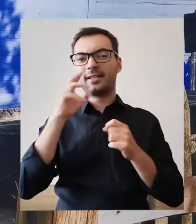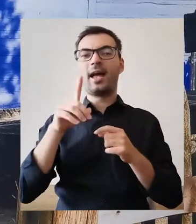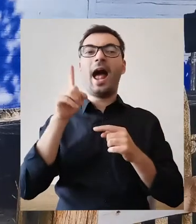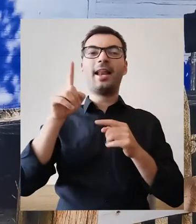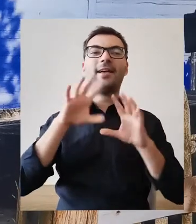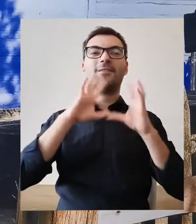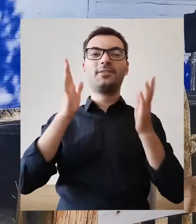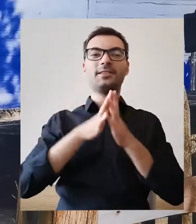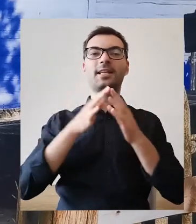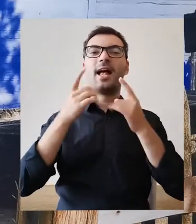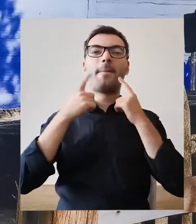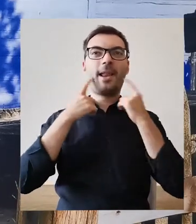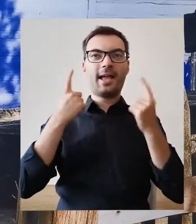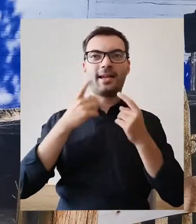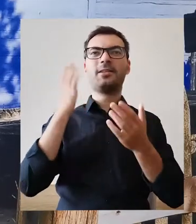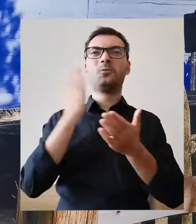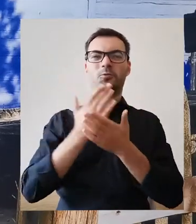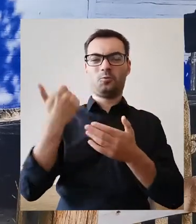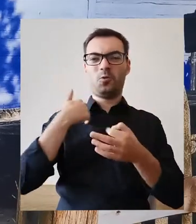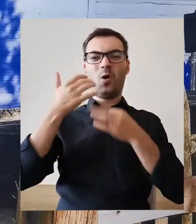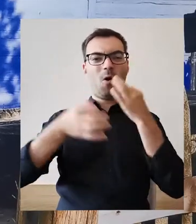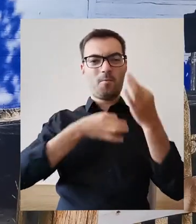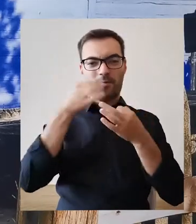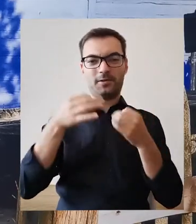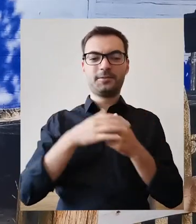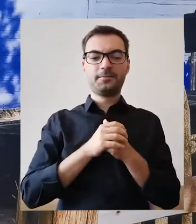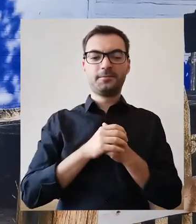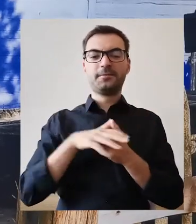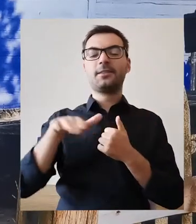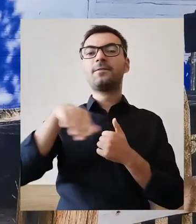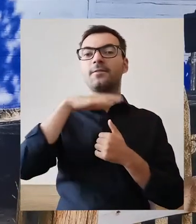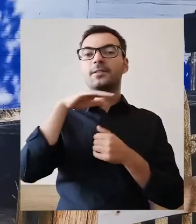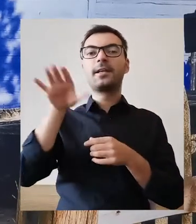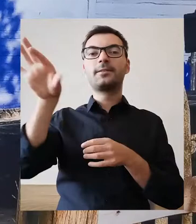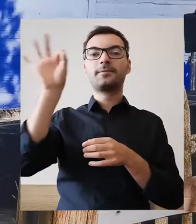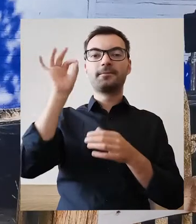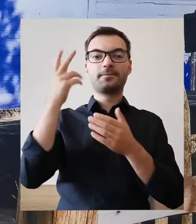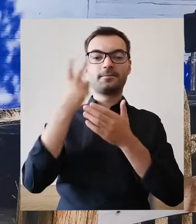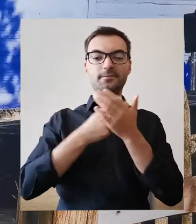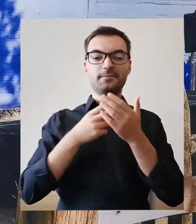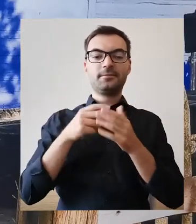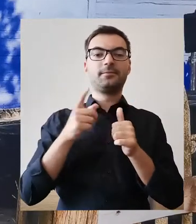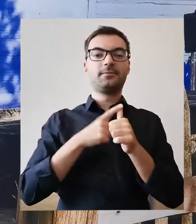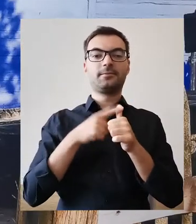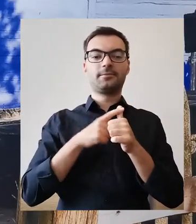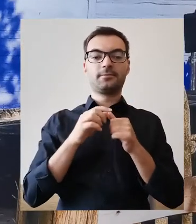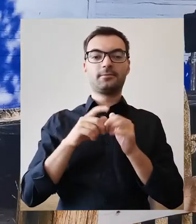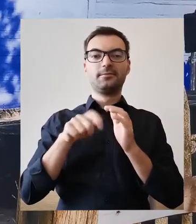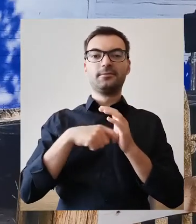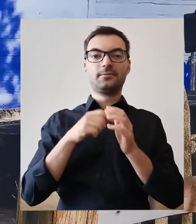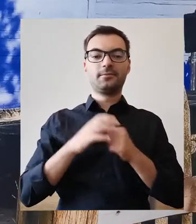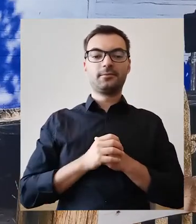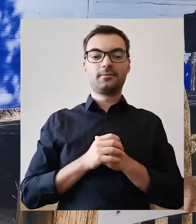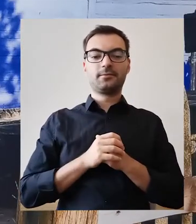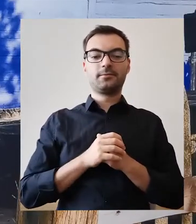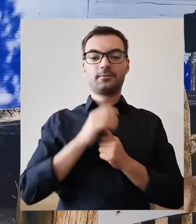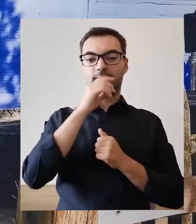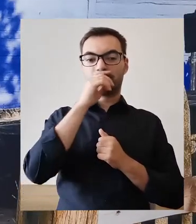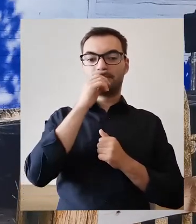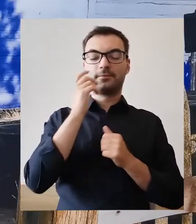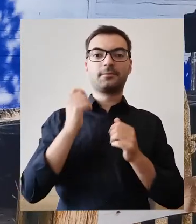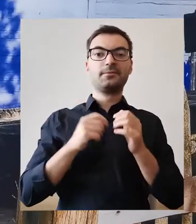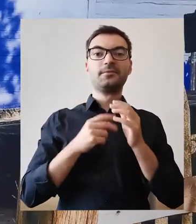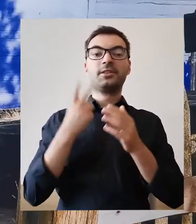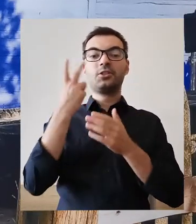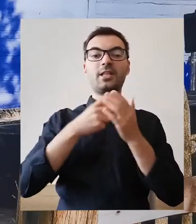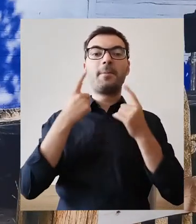opowieści ja już państwu powiedziałam wystarczy sięgnąć po pierwsze film z cyklu czytamy